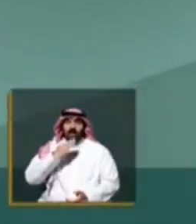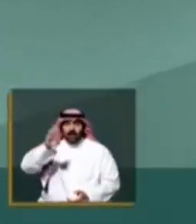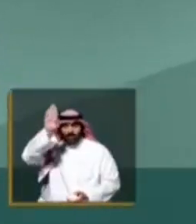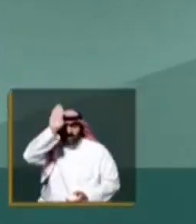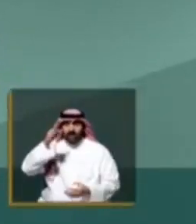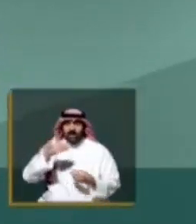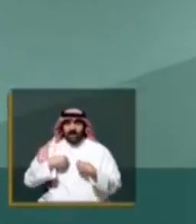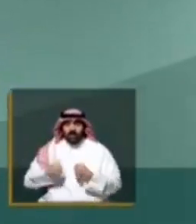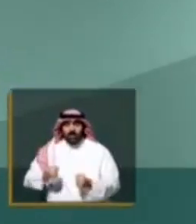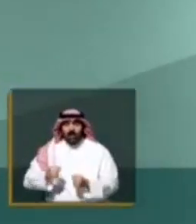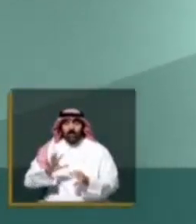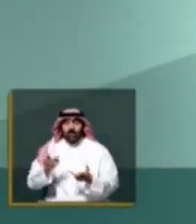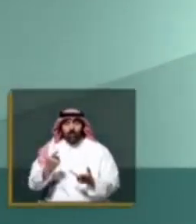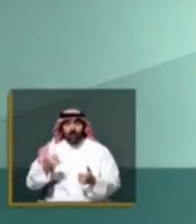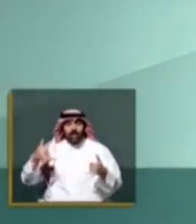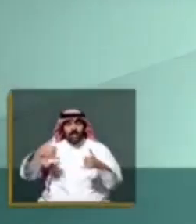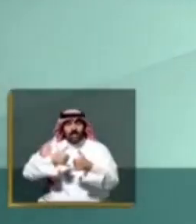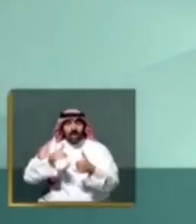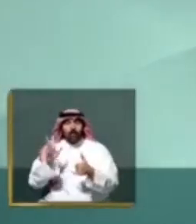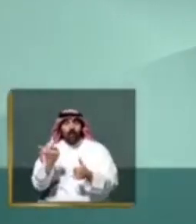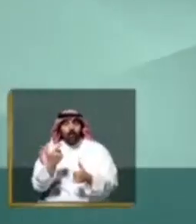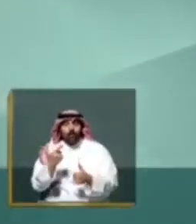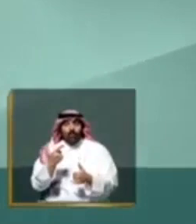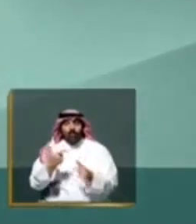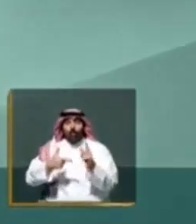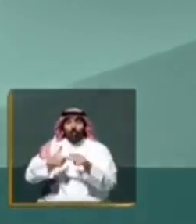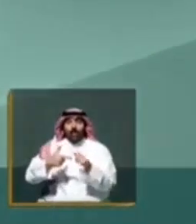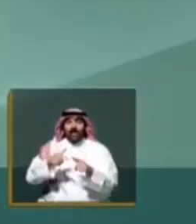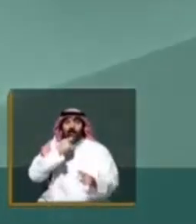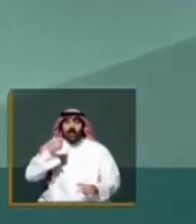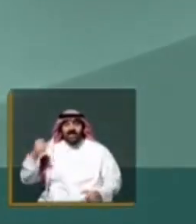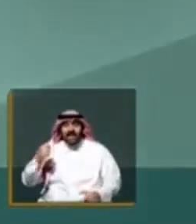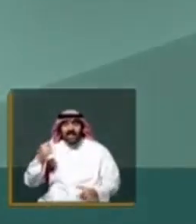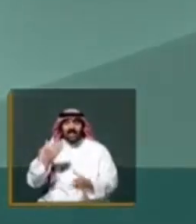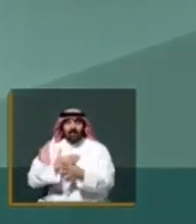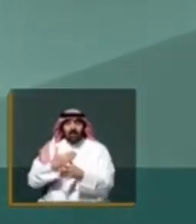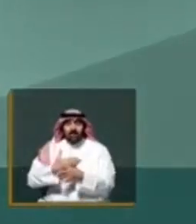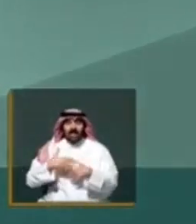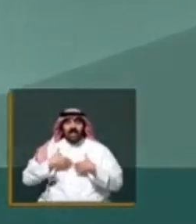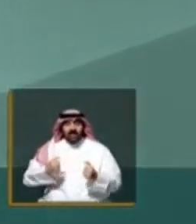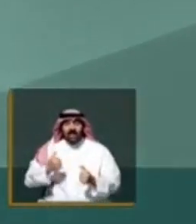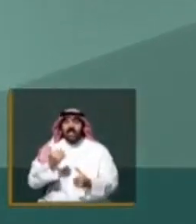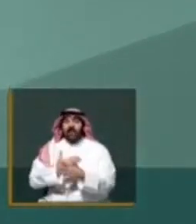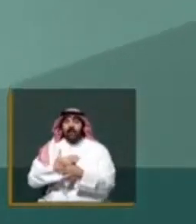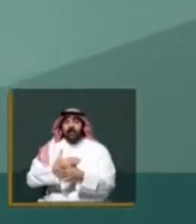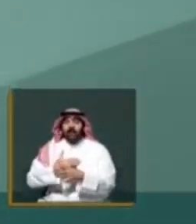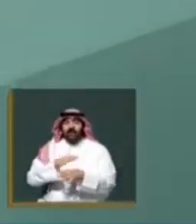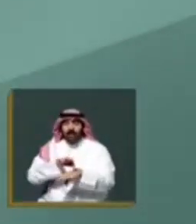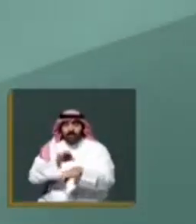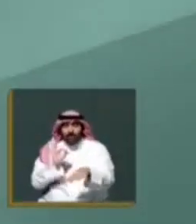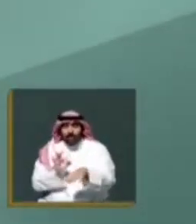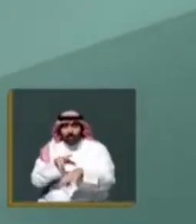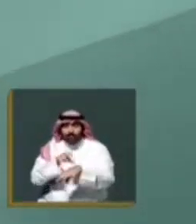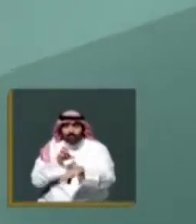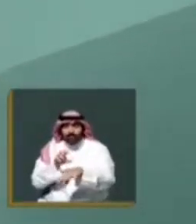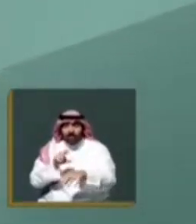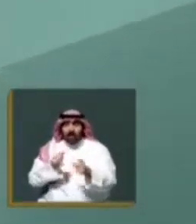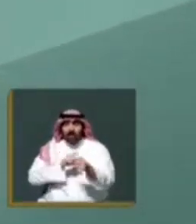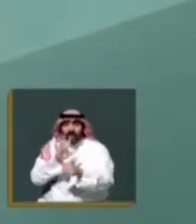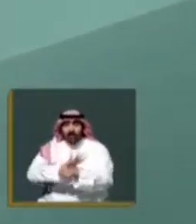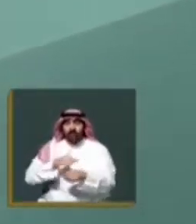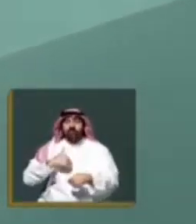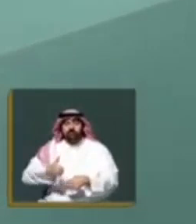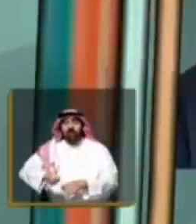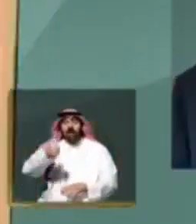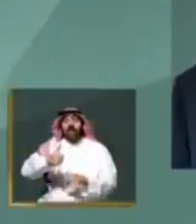خادم الحرمين الشريفين يطمئن في اتصال هاتفي على صحة ولي عهد بريطانيا بعد تعافيه من فيروس كورونا.